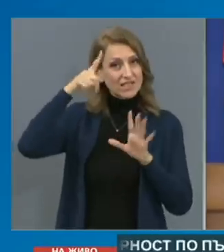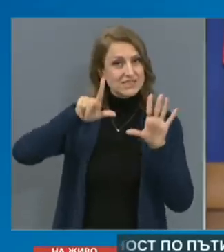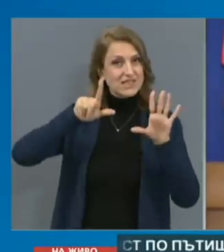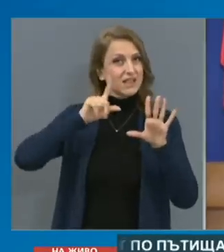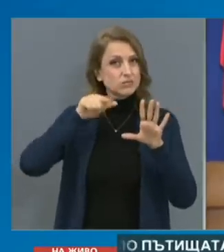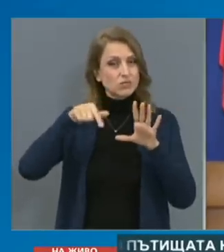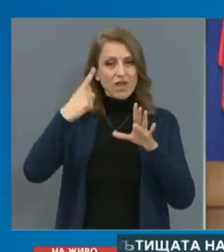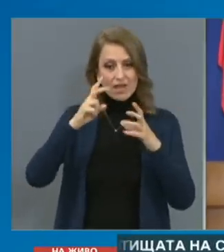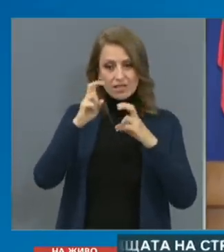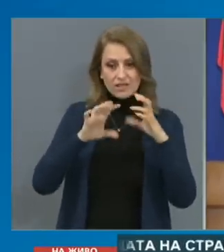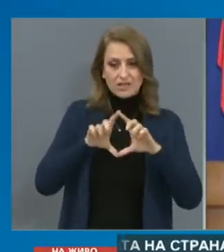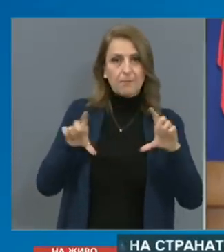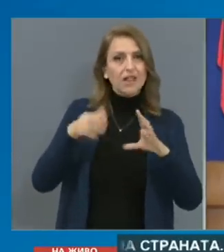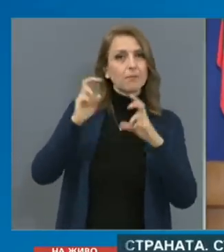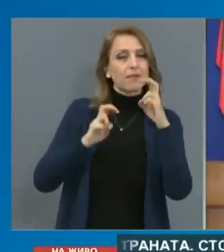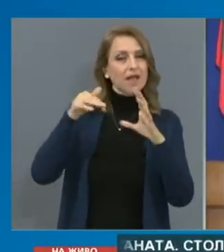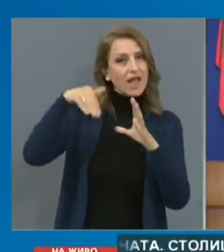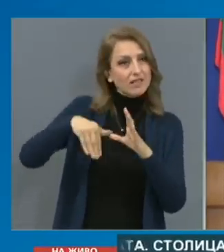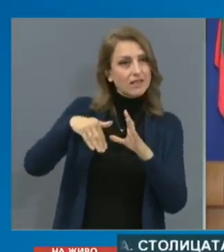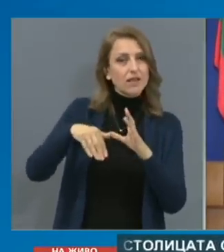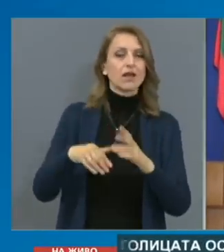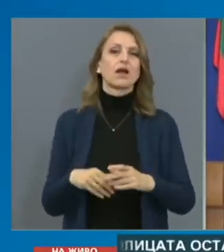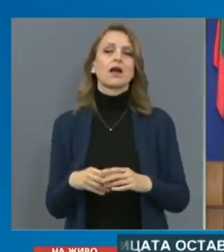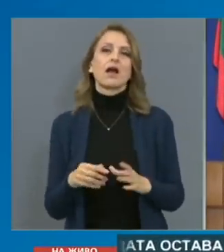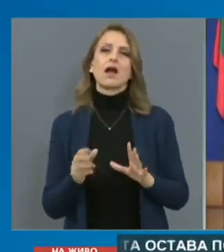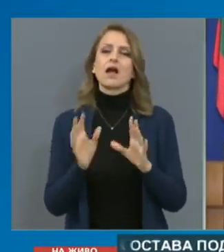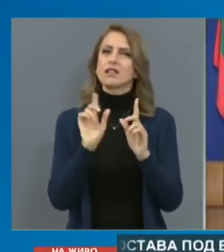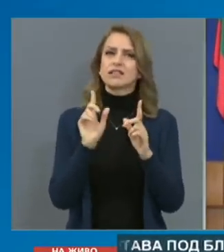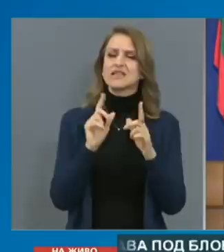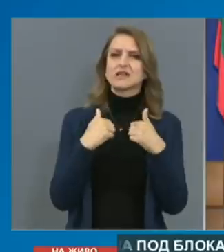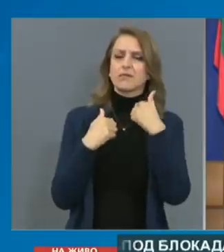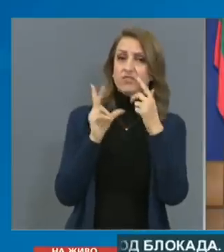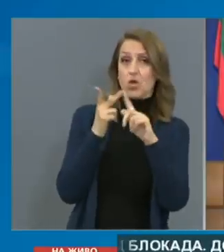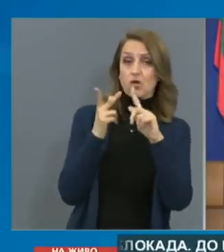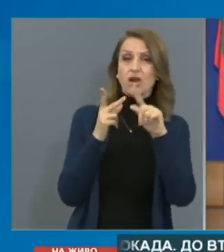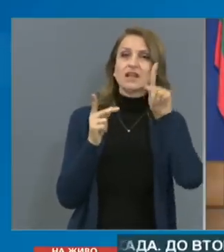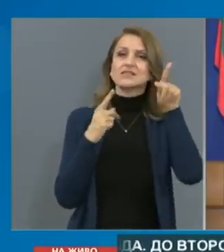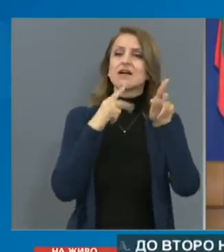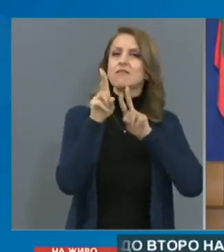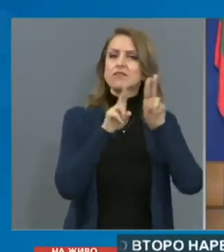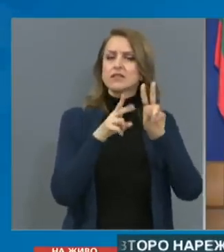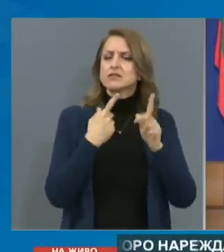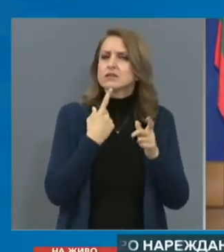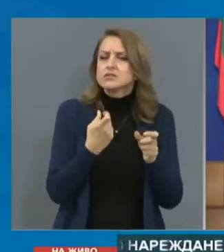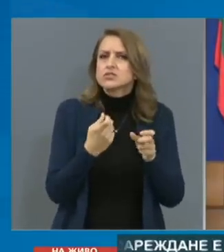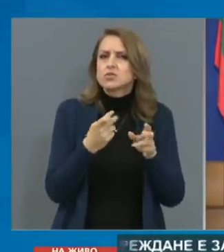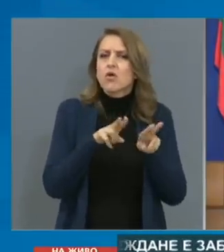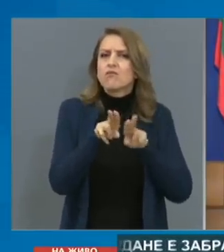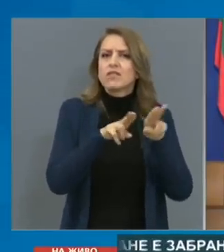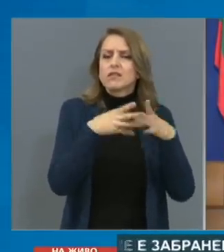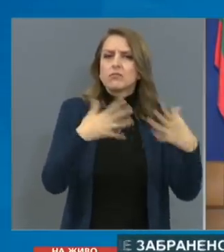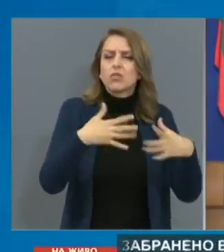И второ, без никакви лоши чувства към лекарите във Видин, на какво се дължи това масово заразяване на медици във